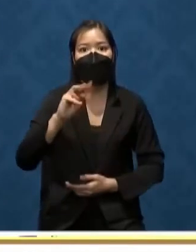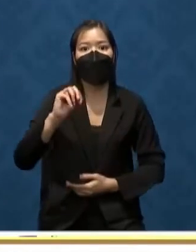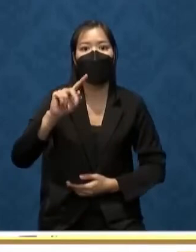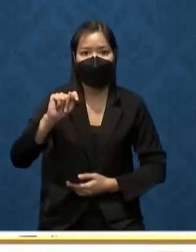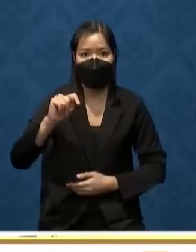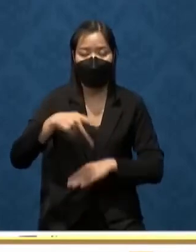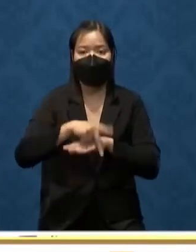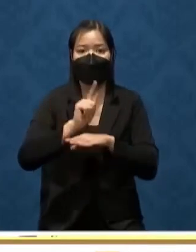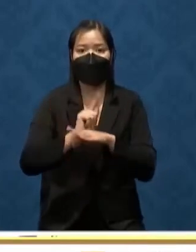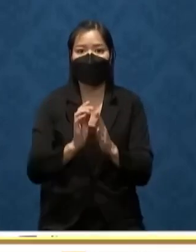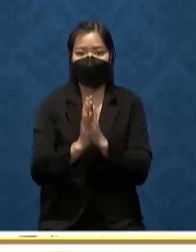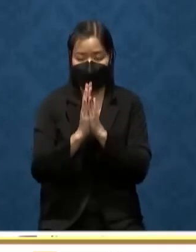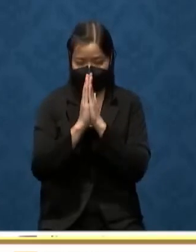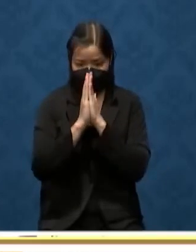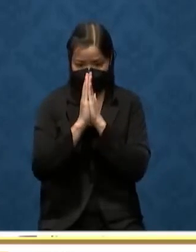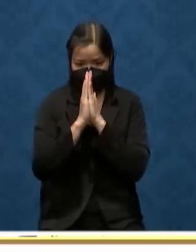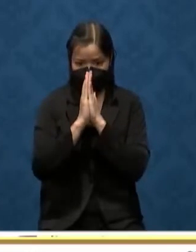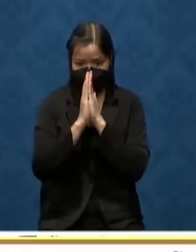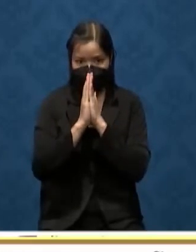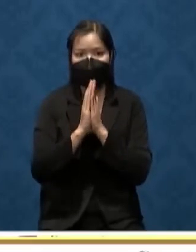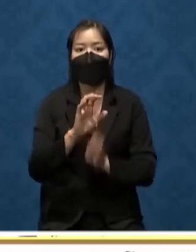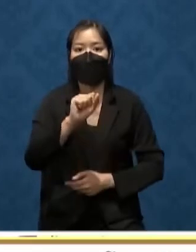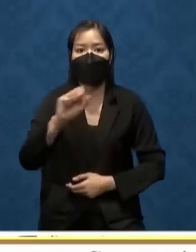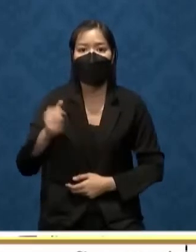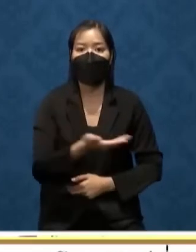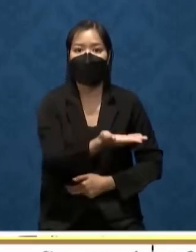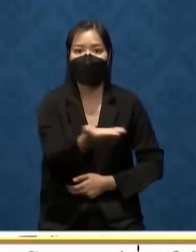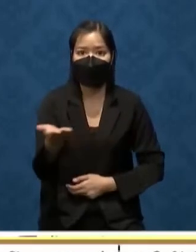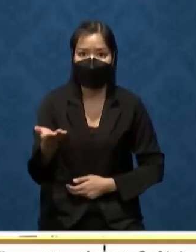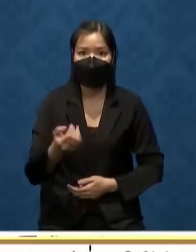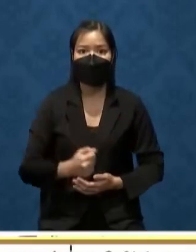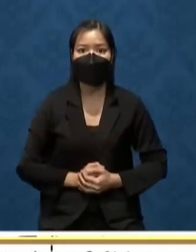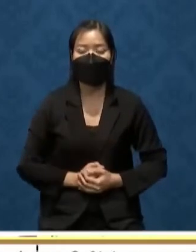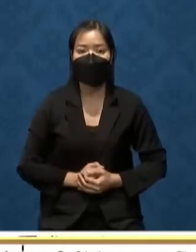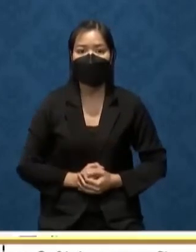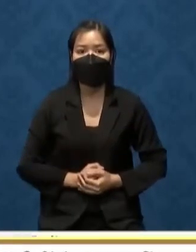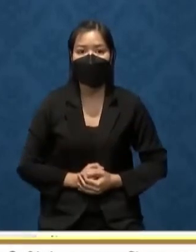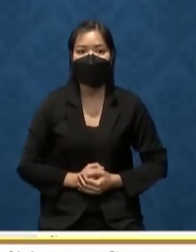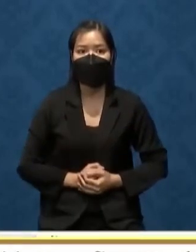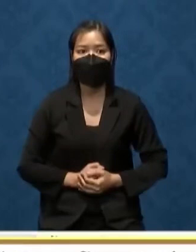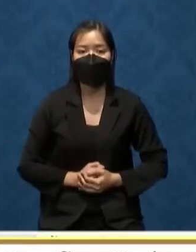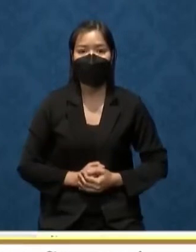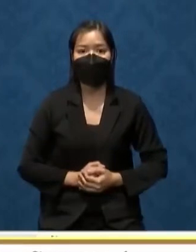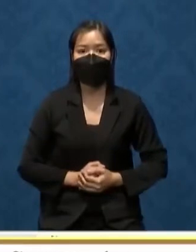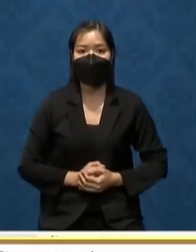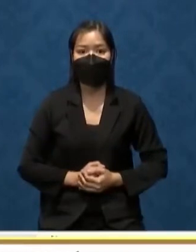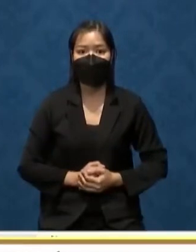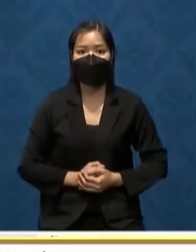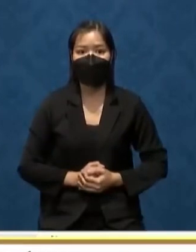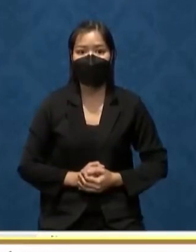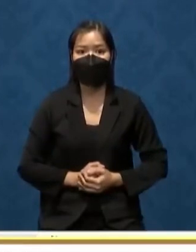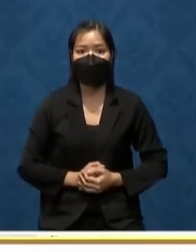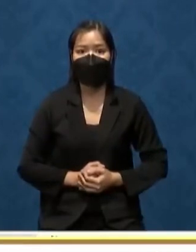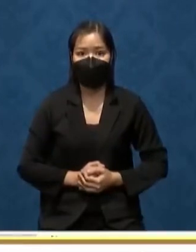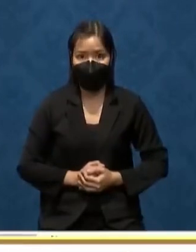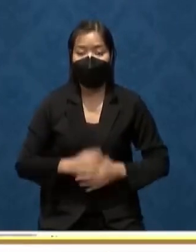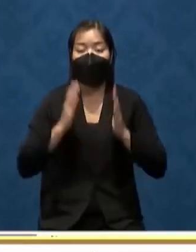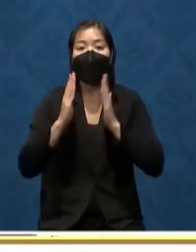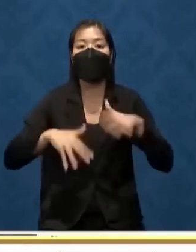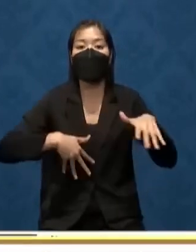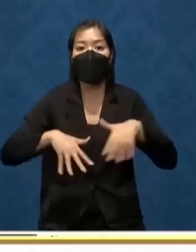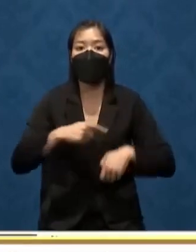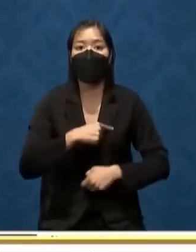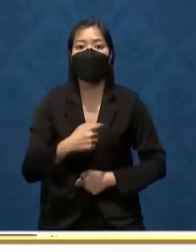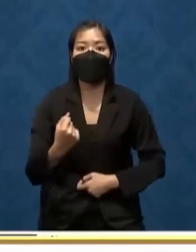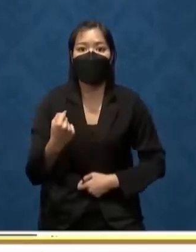พระทานสัพระทานราศขทกรักท่ธรรชิundaูสงเกีเพื่อคววัใจ เพื่อเป็นะคร พนมปชาชนบรของก